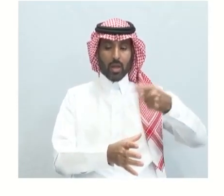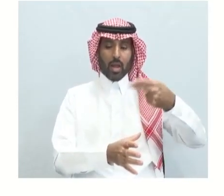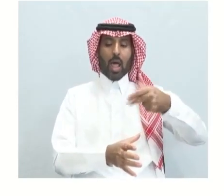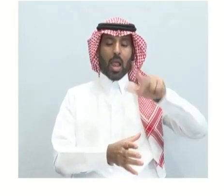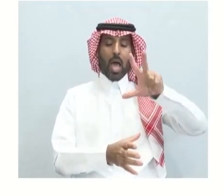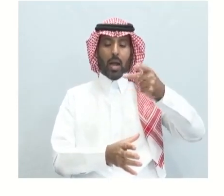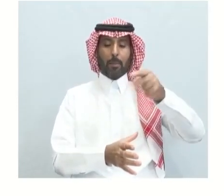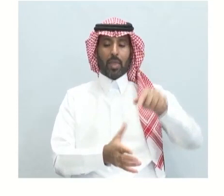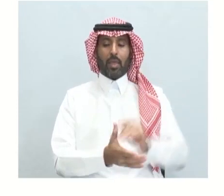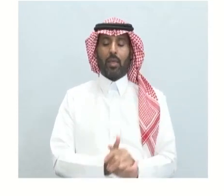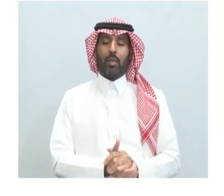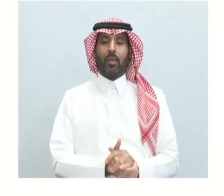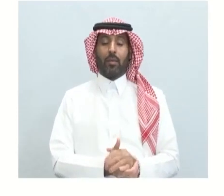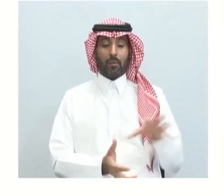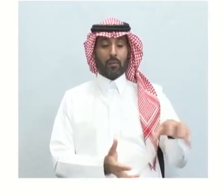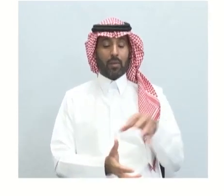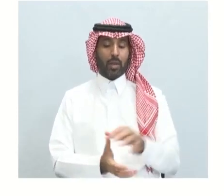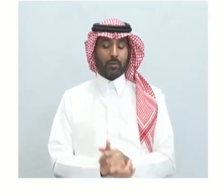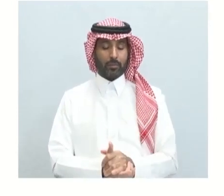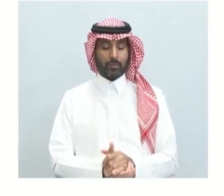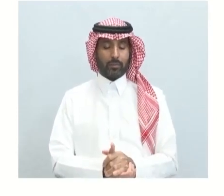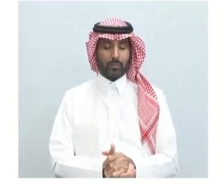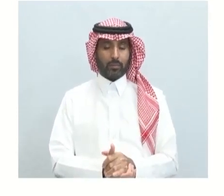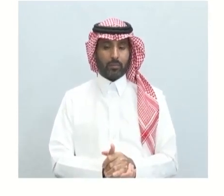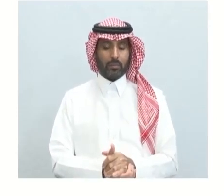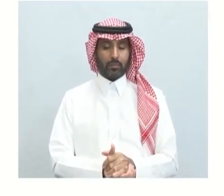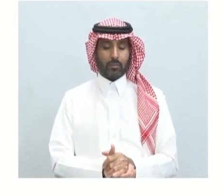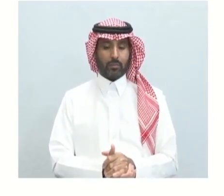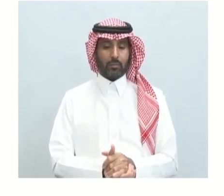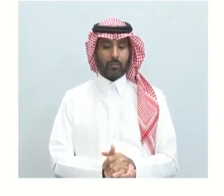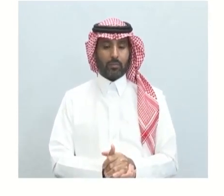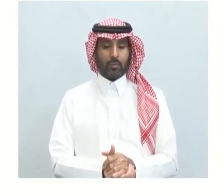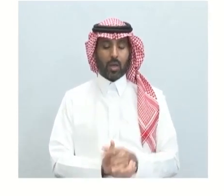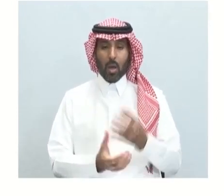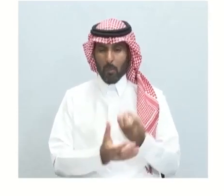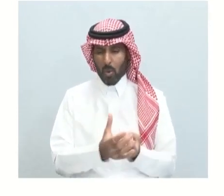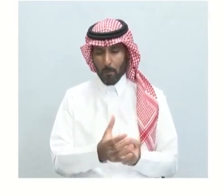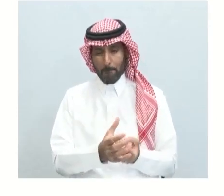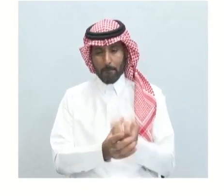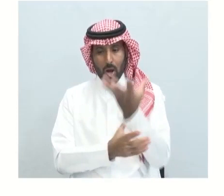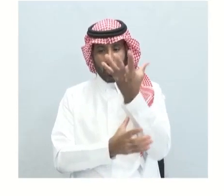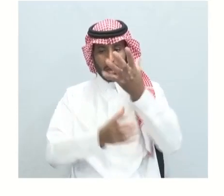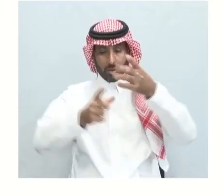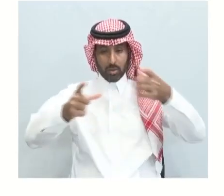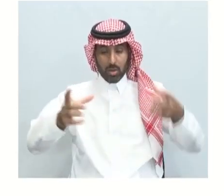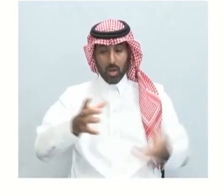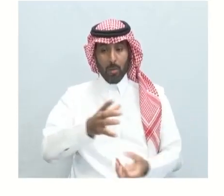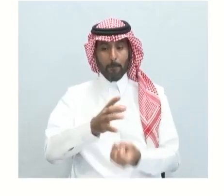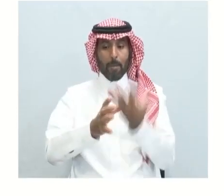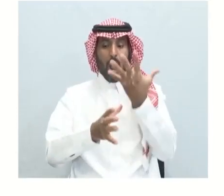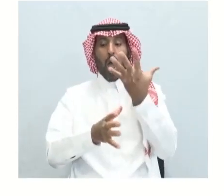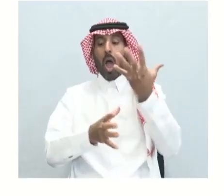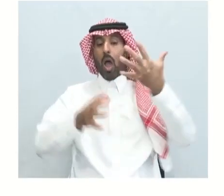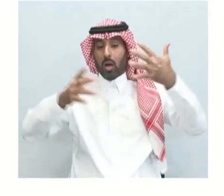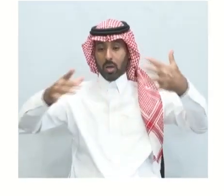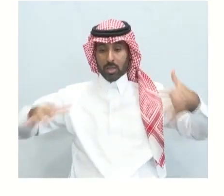العربي ايضا في اقليم الحرات اعزائي الطلبه اما البراكين التي هي السبب